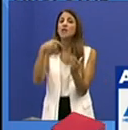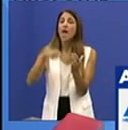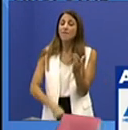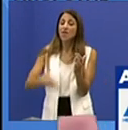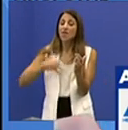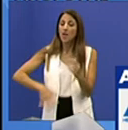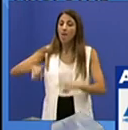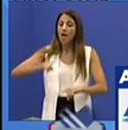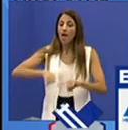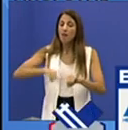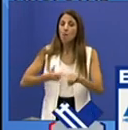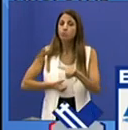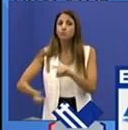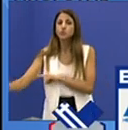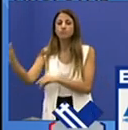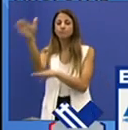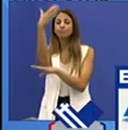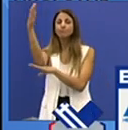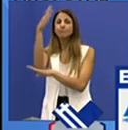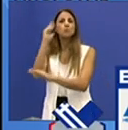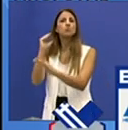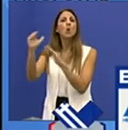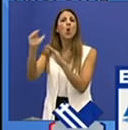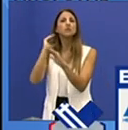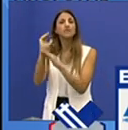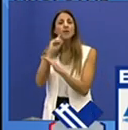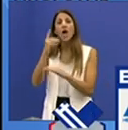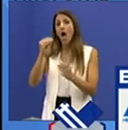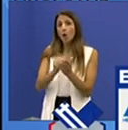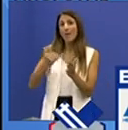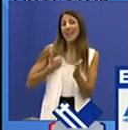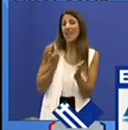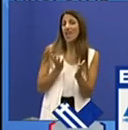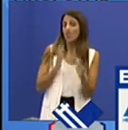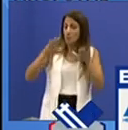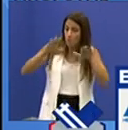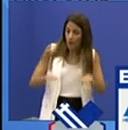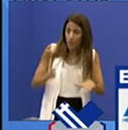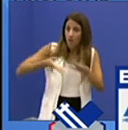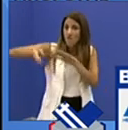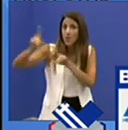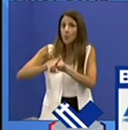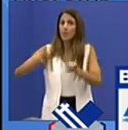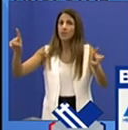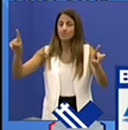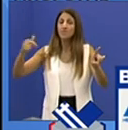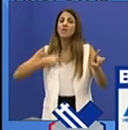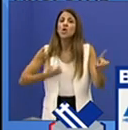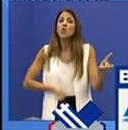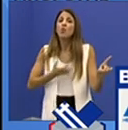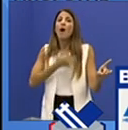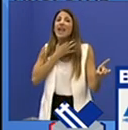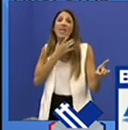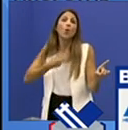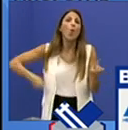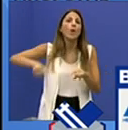μας, χωρίς να αναζητήσουμε το δρόμο της ξενιτιάς. Και νιώθω σήμερα την ανάγκη να απευθυνθώ και στους Έλληνες